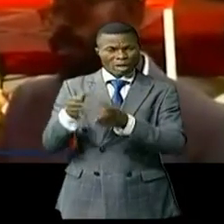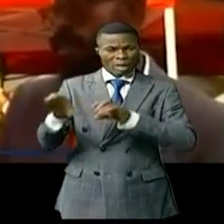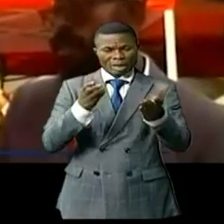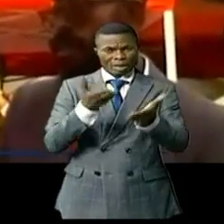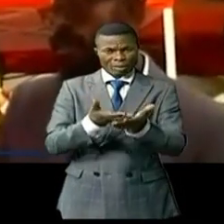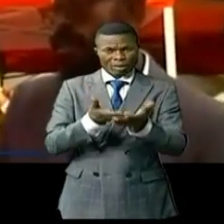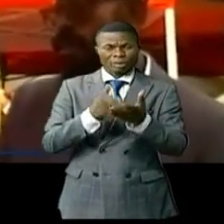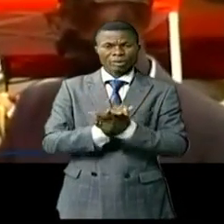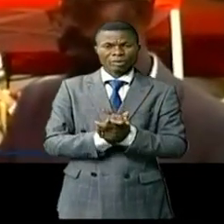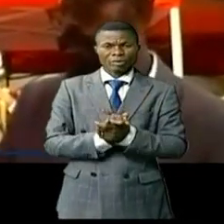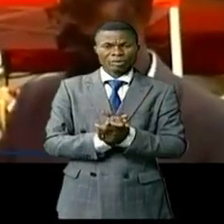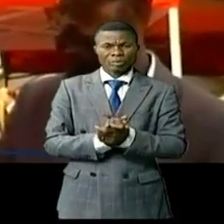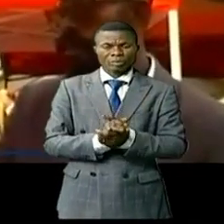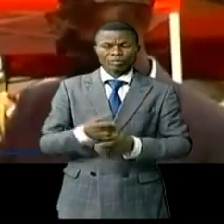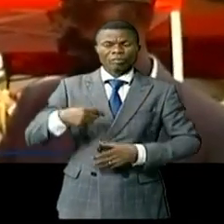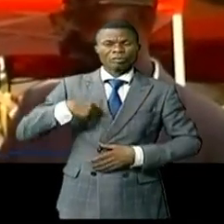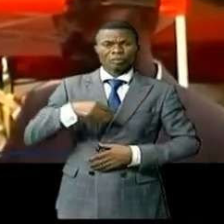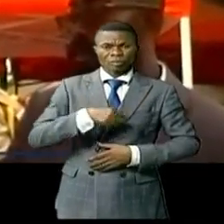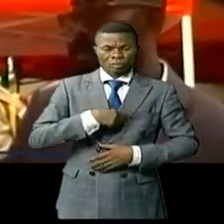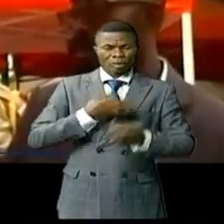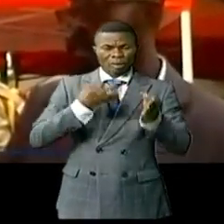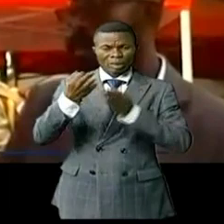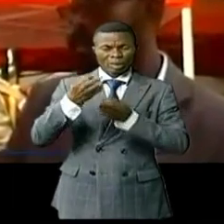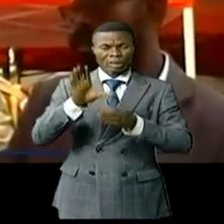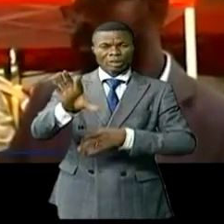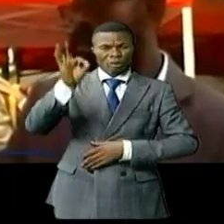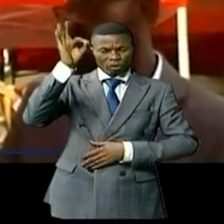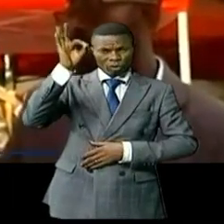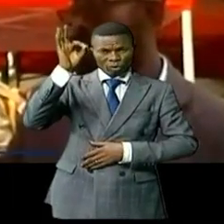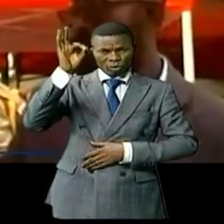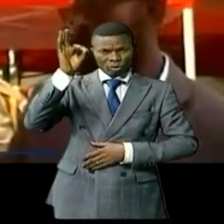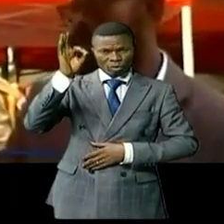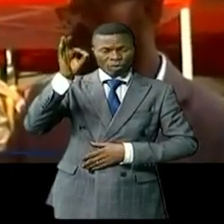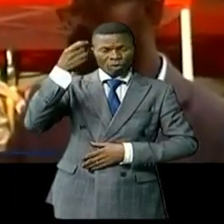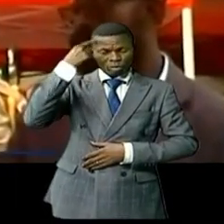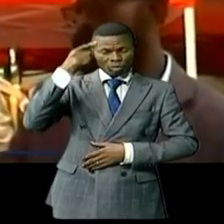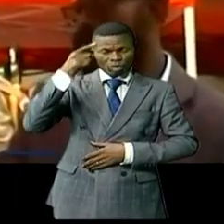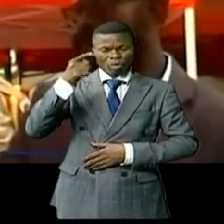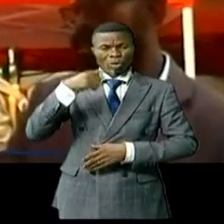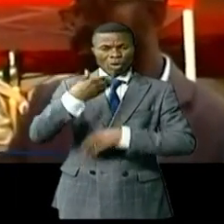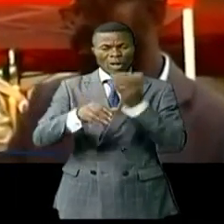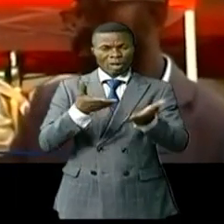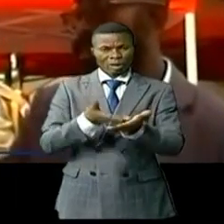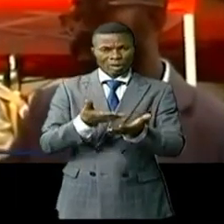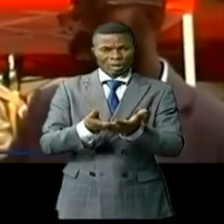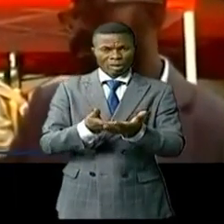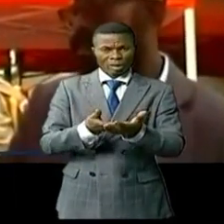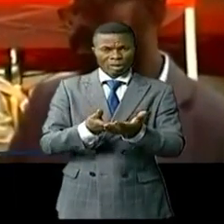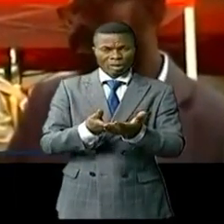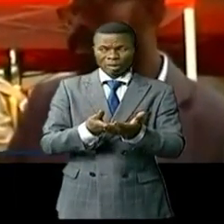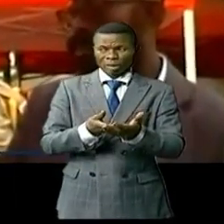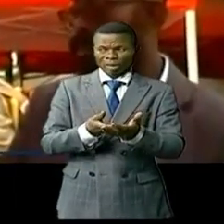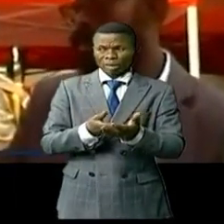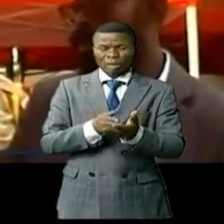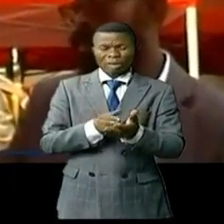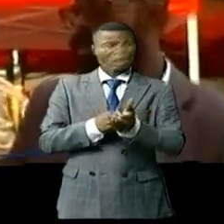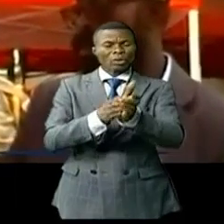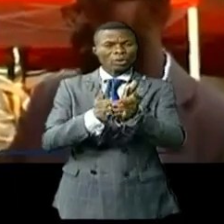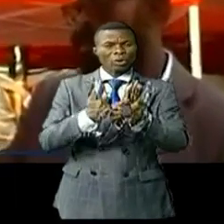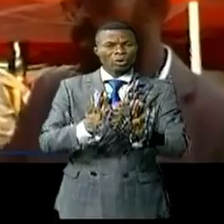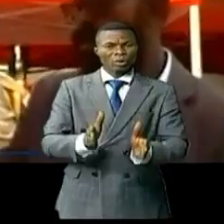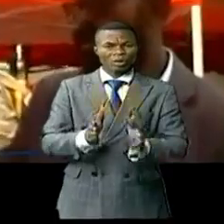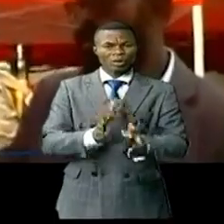de la République qui a choisi de placer l'enseignement et l'université comme